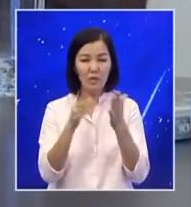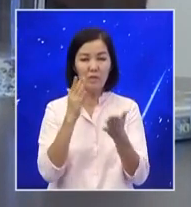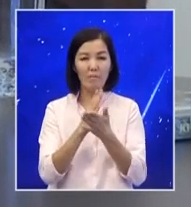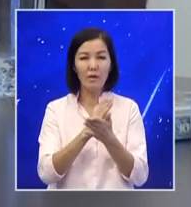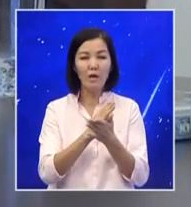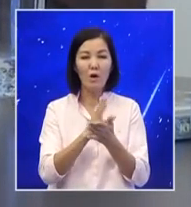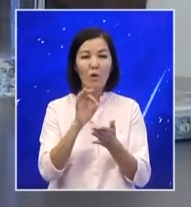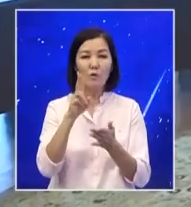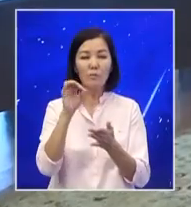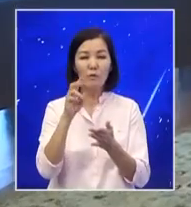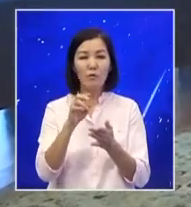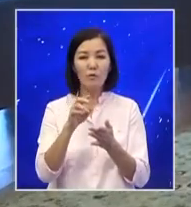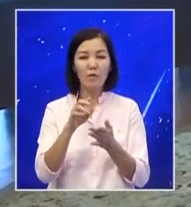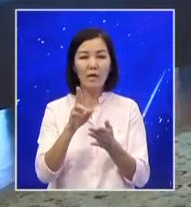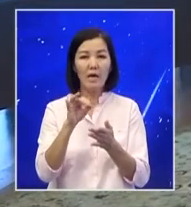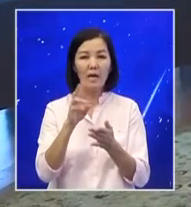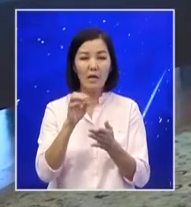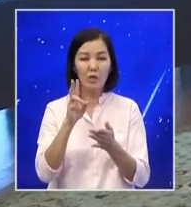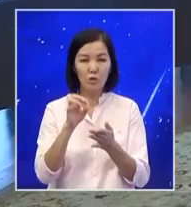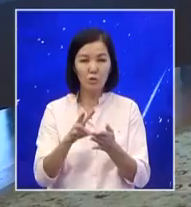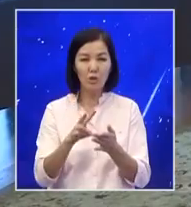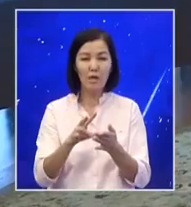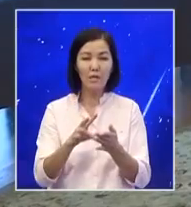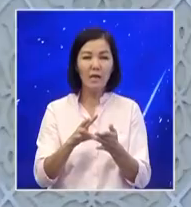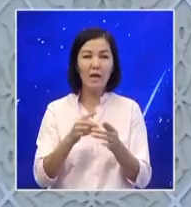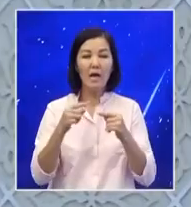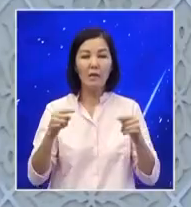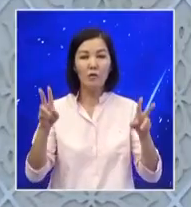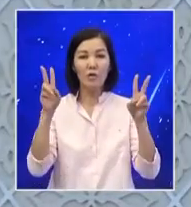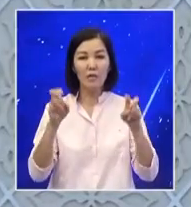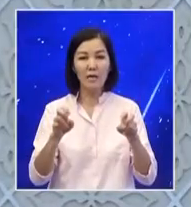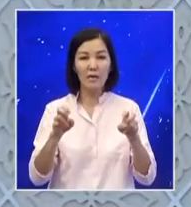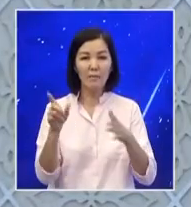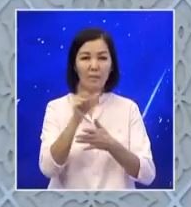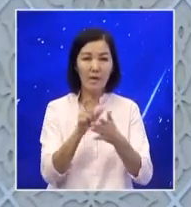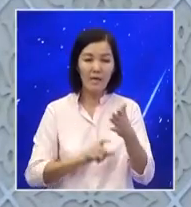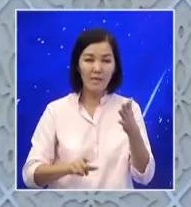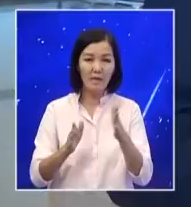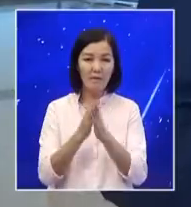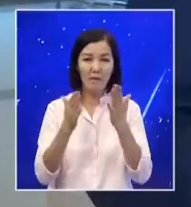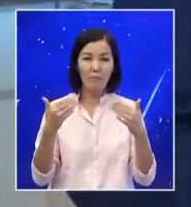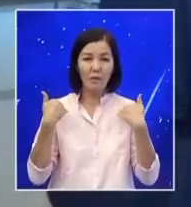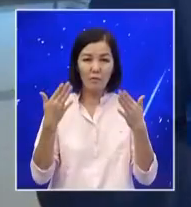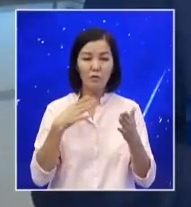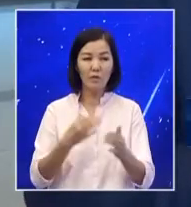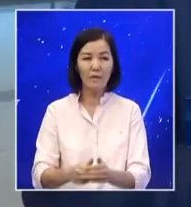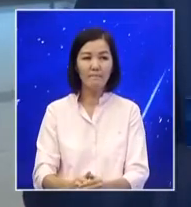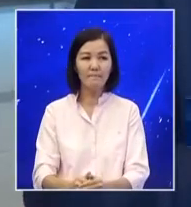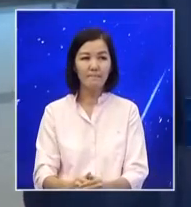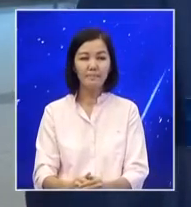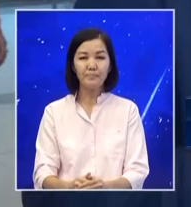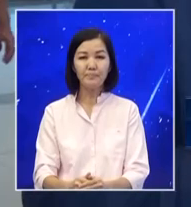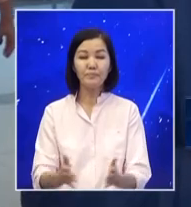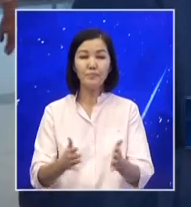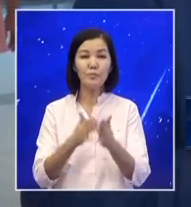Жұматай Оспанұлының Қара жұрт, Гүлбақыт Қасеннің Жүрегімнің хаттары сынды поэзиялық кітаптардың да тұсауы кесілді. Барлықтарына